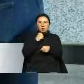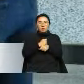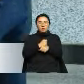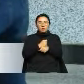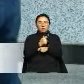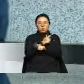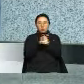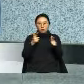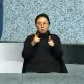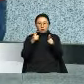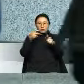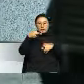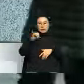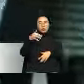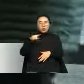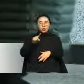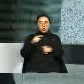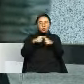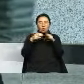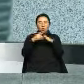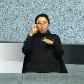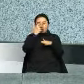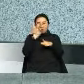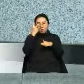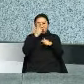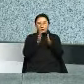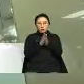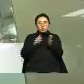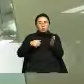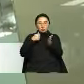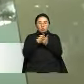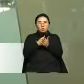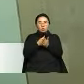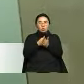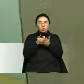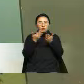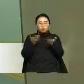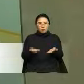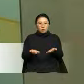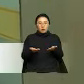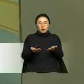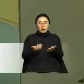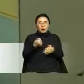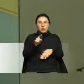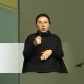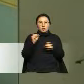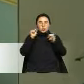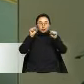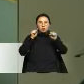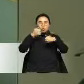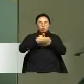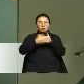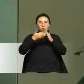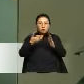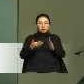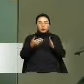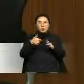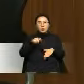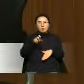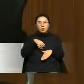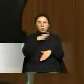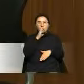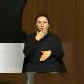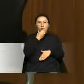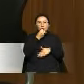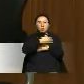청평면 신천지 교회에 대해 관리 감독하기 로 했습니다 또 휴관 하고 있는 한석봉 체육관을 비롯해 가평군